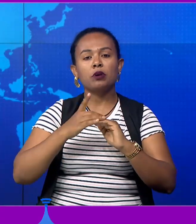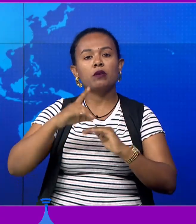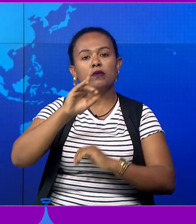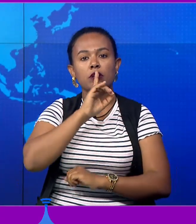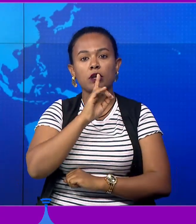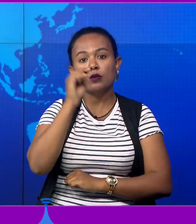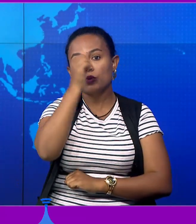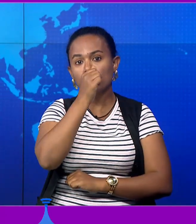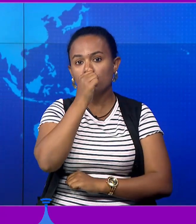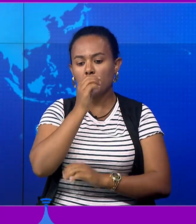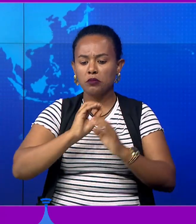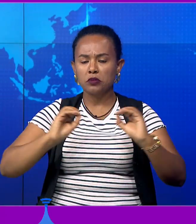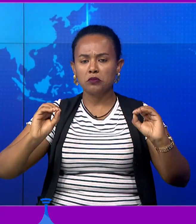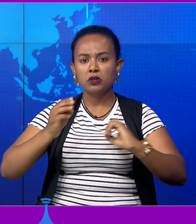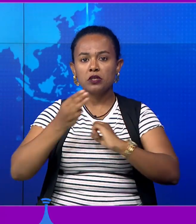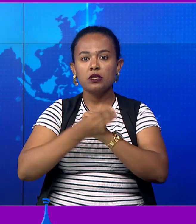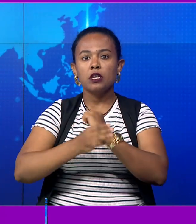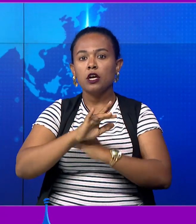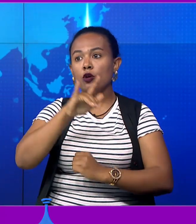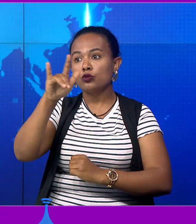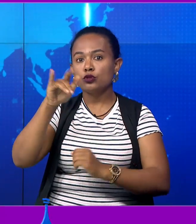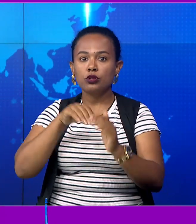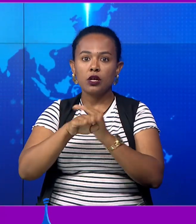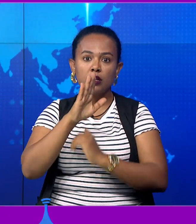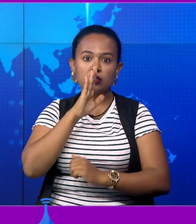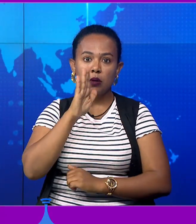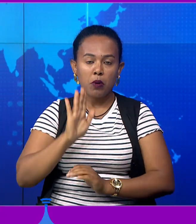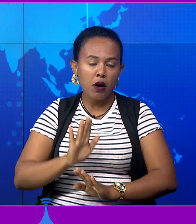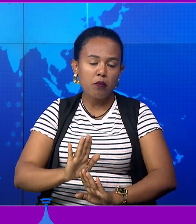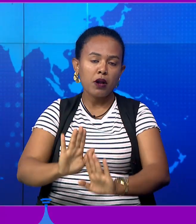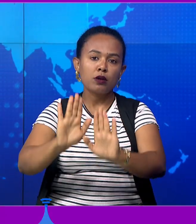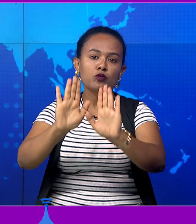ነው። ኢትዮጵያ ምንም አይነት ስንዴ ከውጭ ሳታስገባ በራሷ